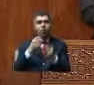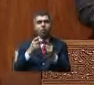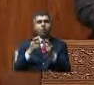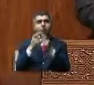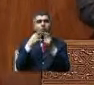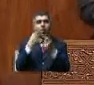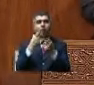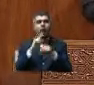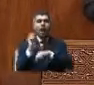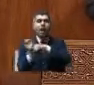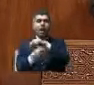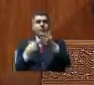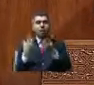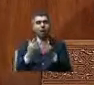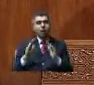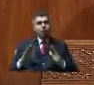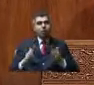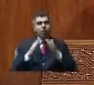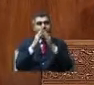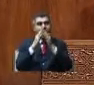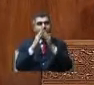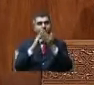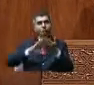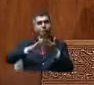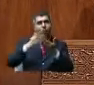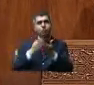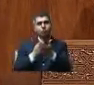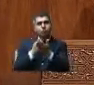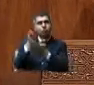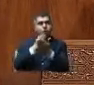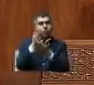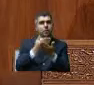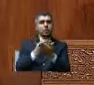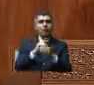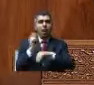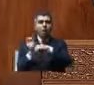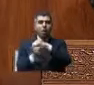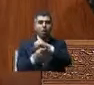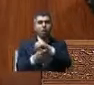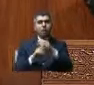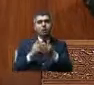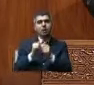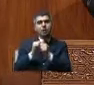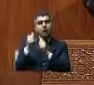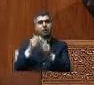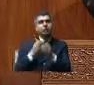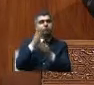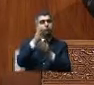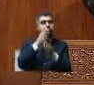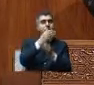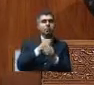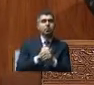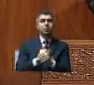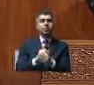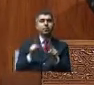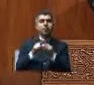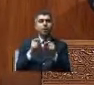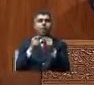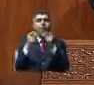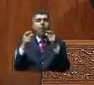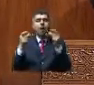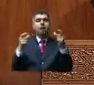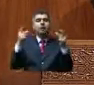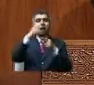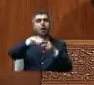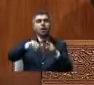هذا مستشفى كامل كيتحرك كيمشي للبوادي وكيمشي كما تواصل الحكومة توسيع العرض